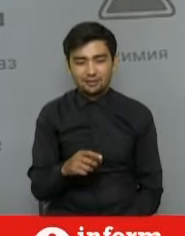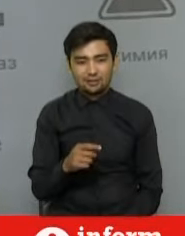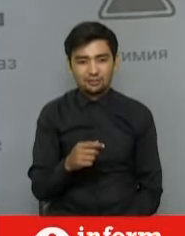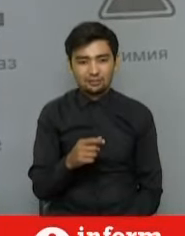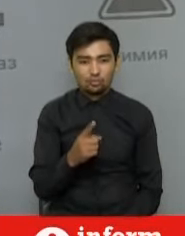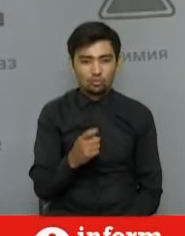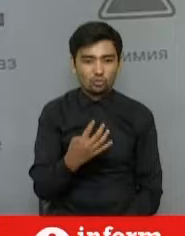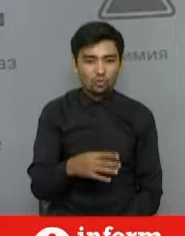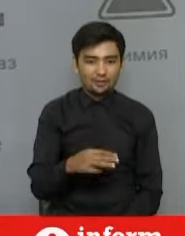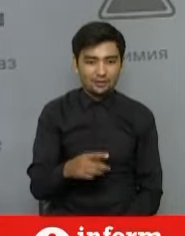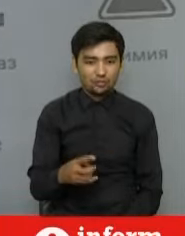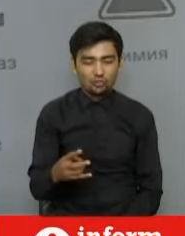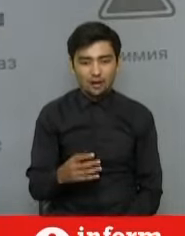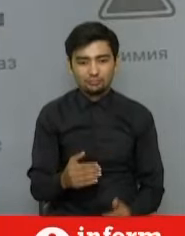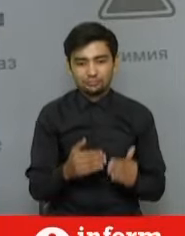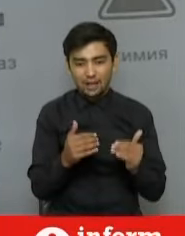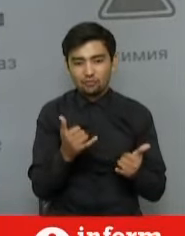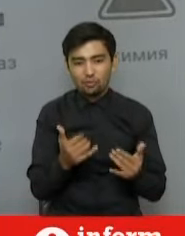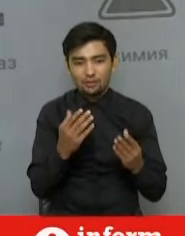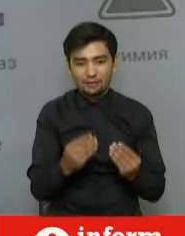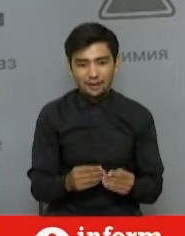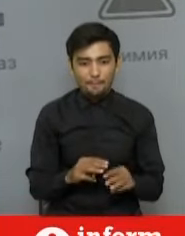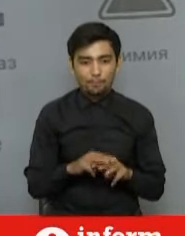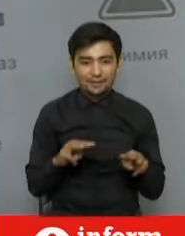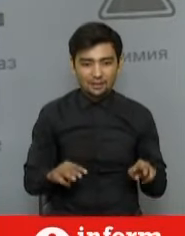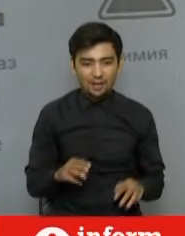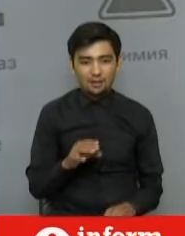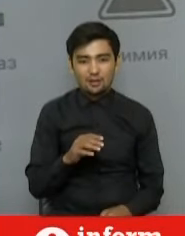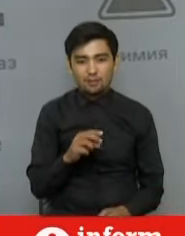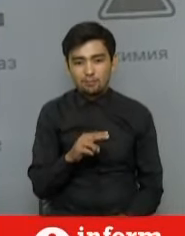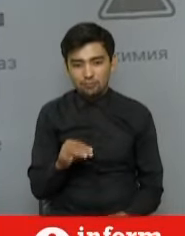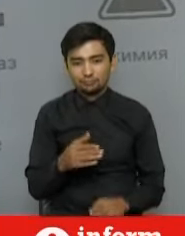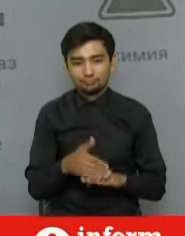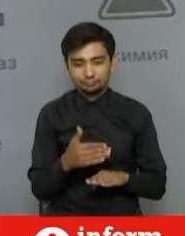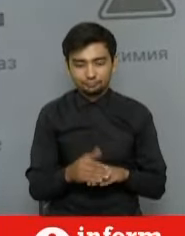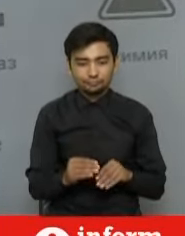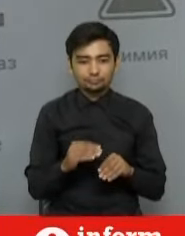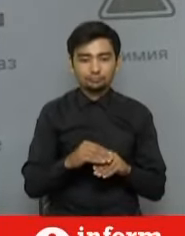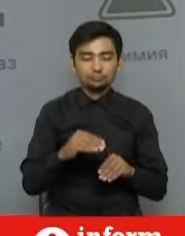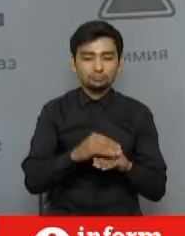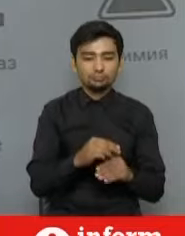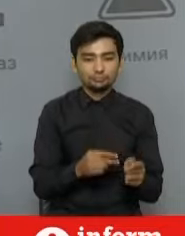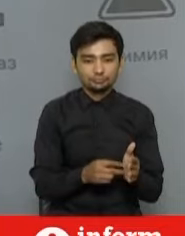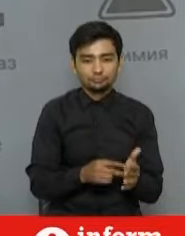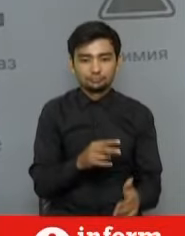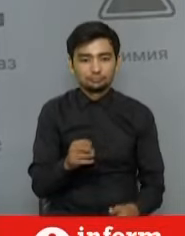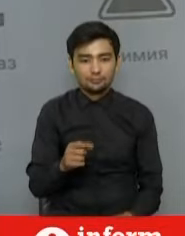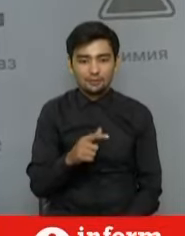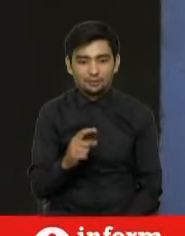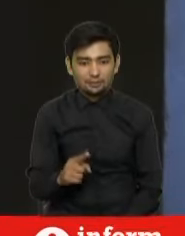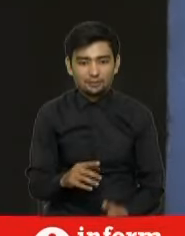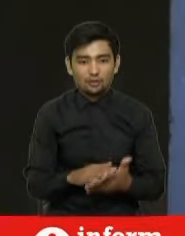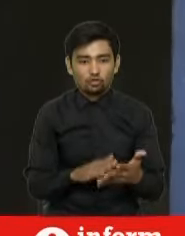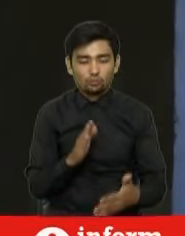порядка 140 тенге. Но на сегодняшний день министерство планирует поэтапно эти цены на газ в дальнейшем